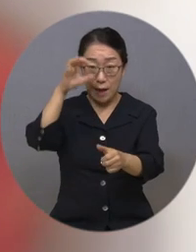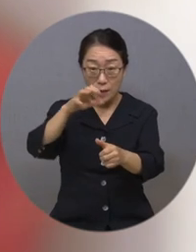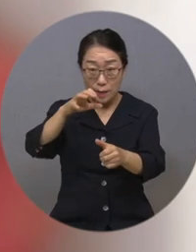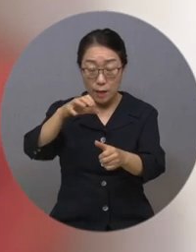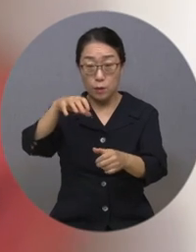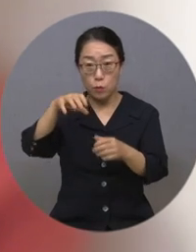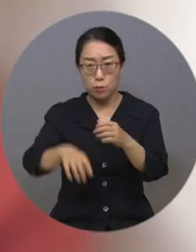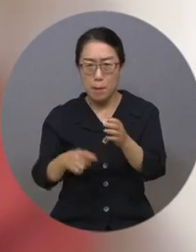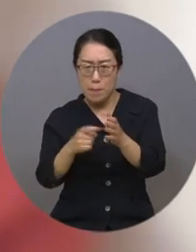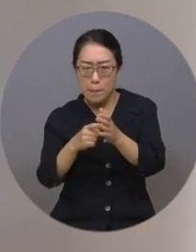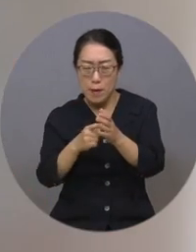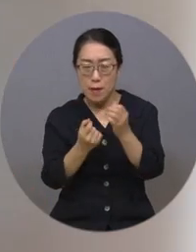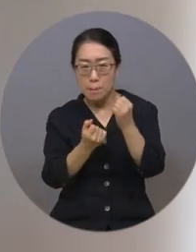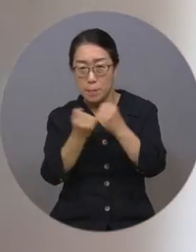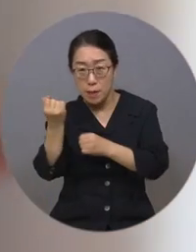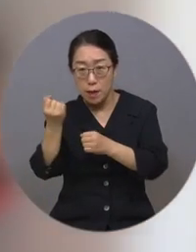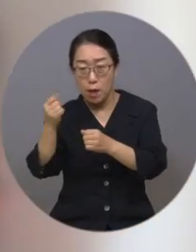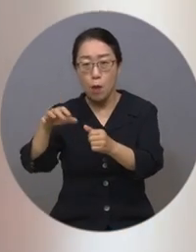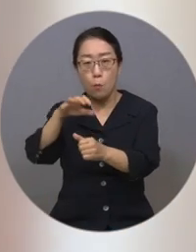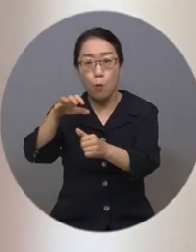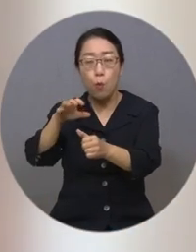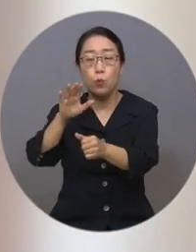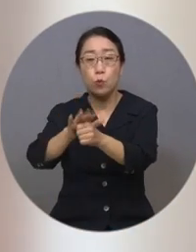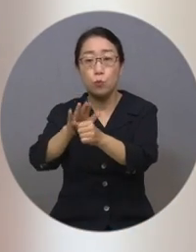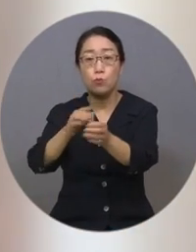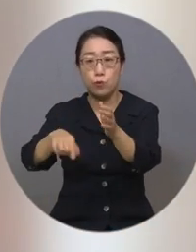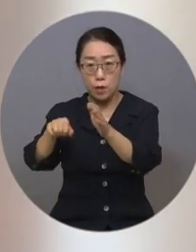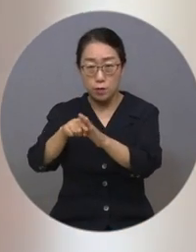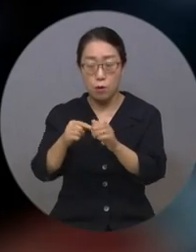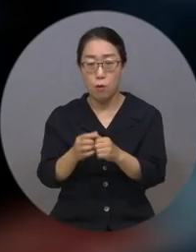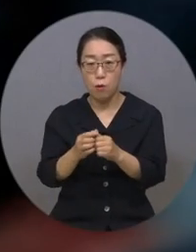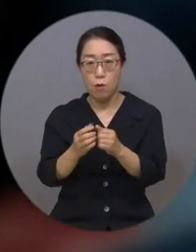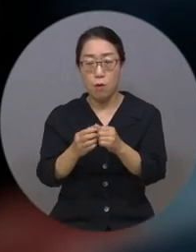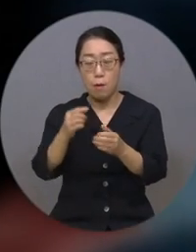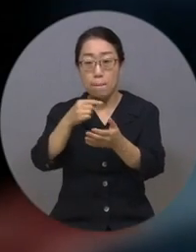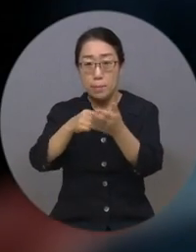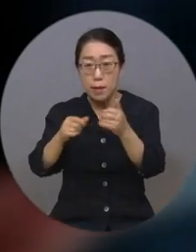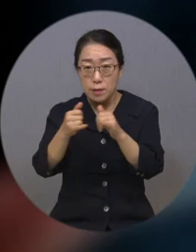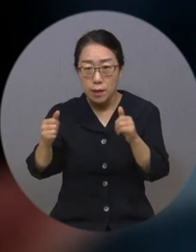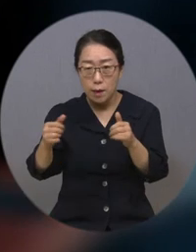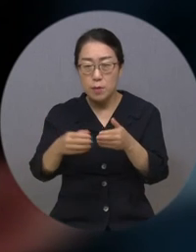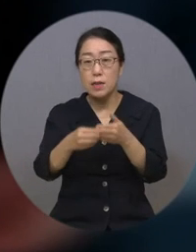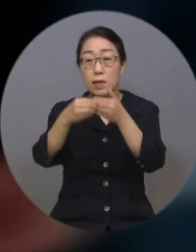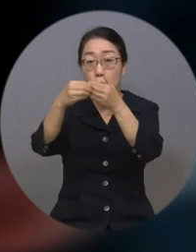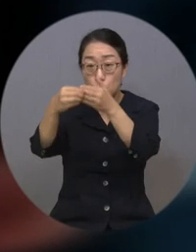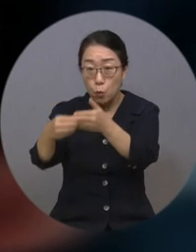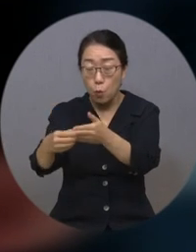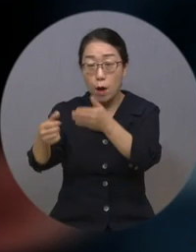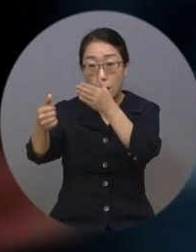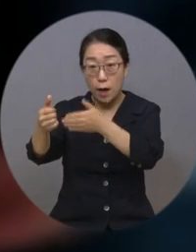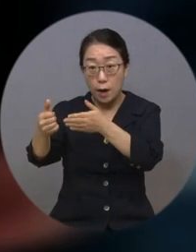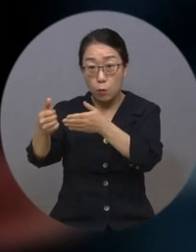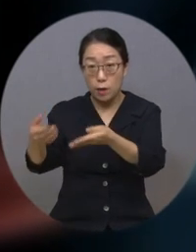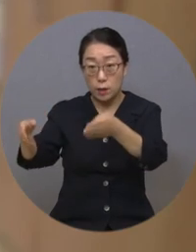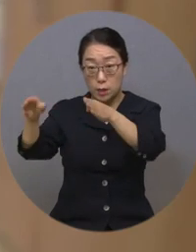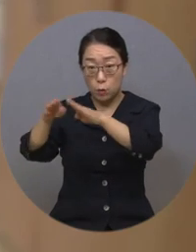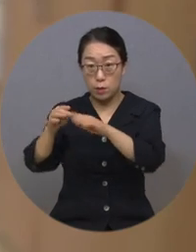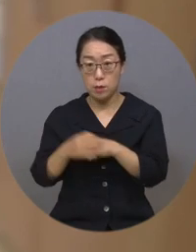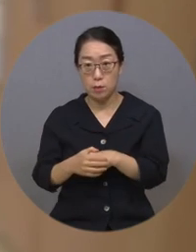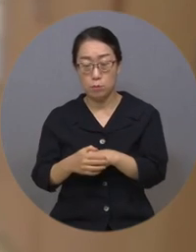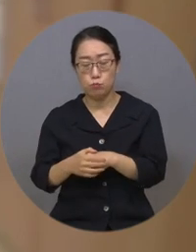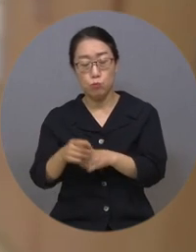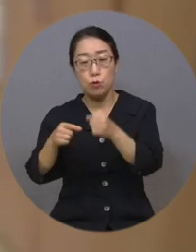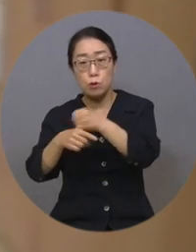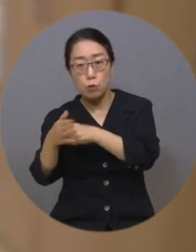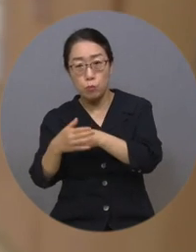신속히 피해 장애인을 보고할 수 있도록 학대 피해 장애인의 인도를 요청 받은 기관의 장이 정당한 사유 없이